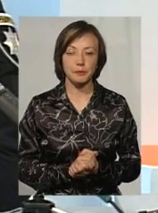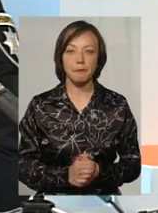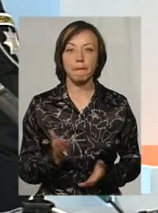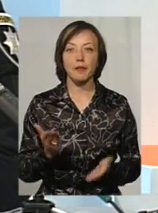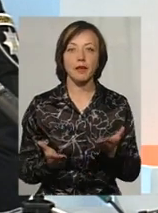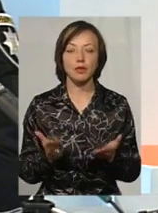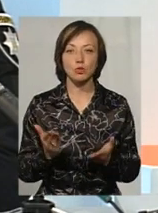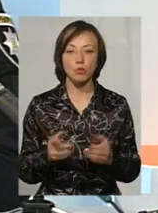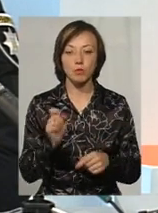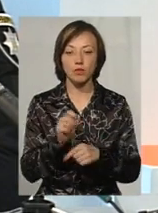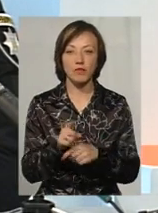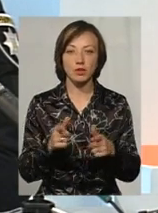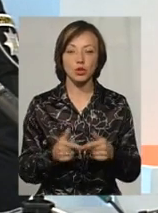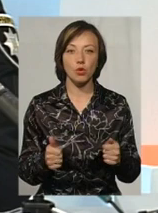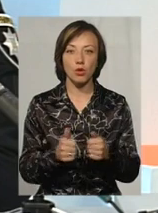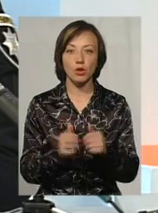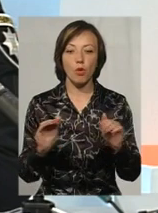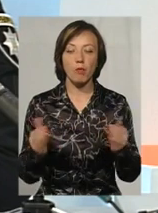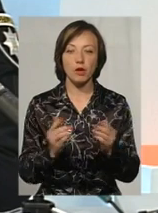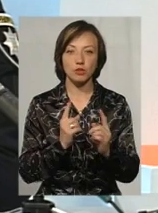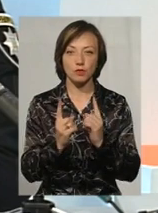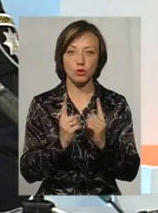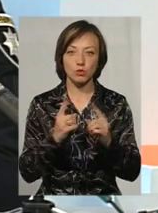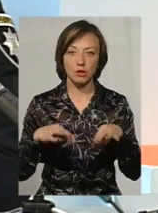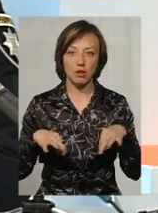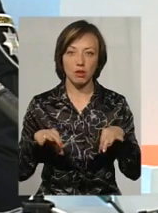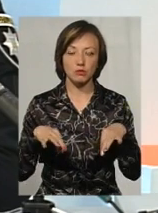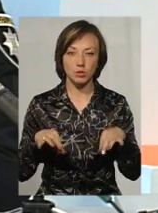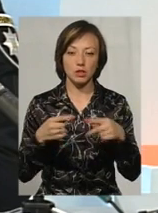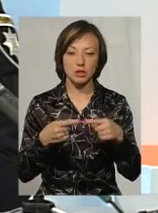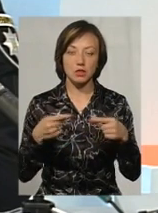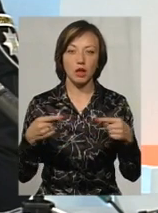Якщо уповноважений орган обмежив рух транспортних засобів.